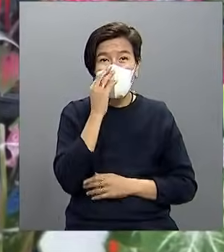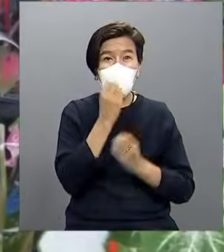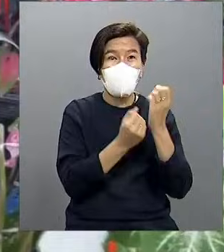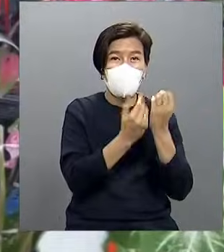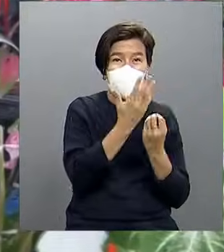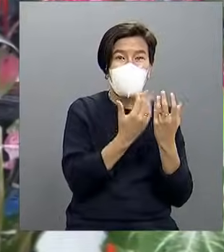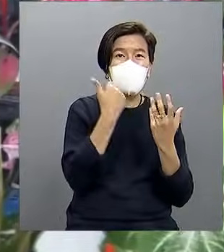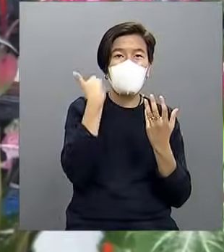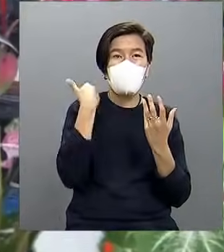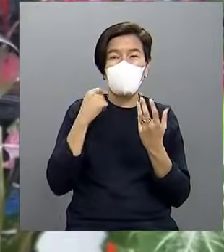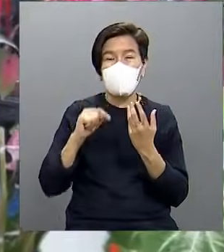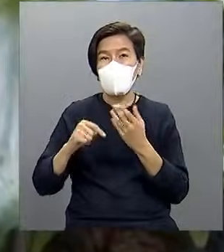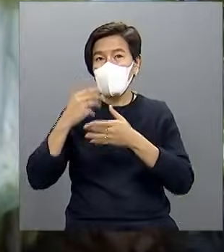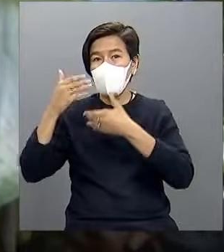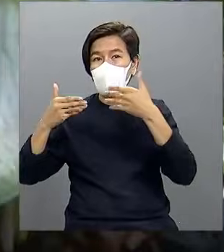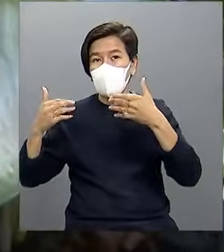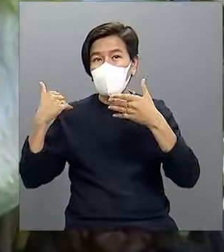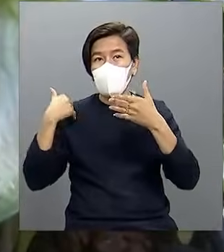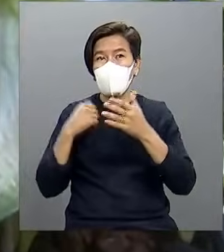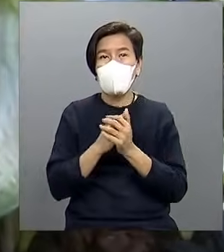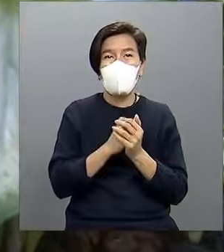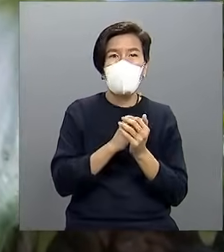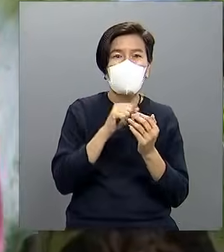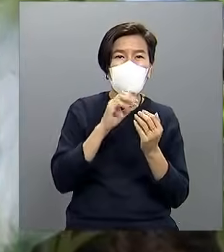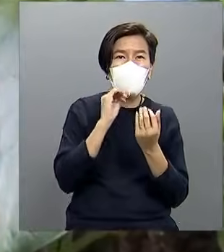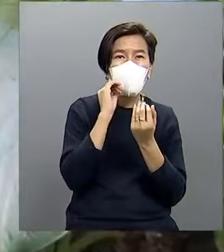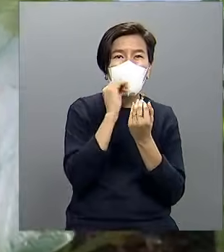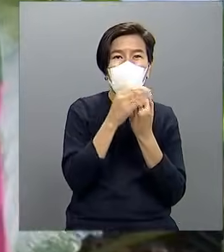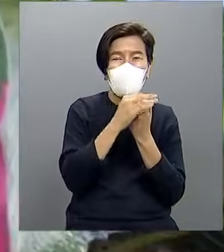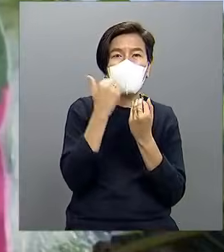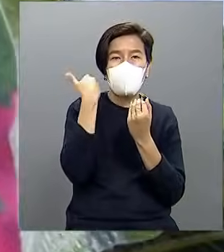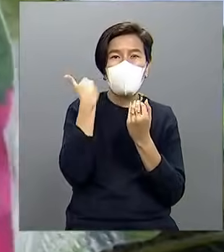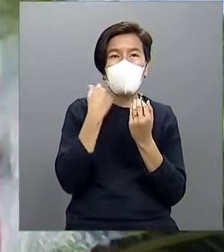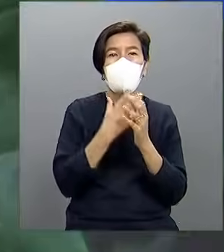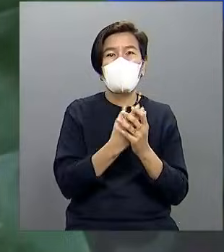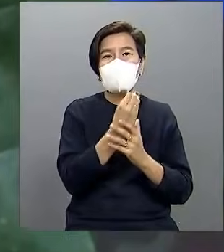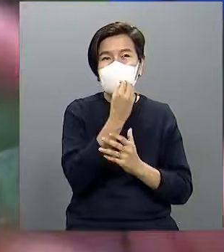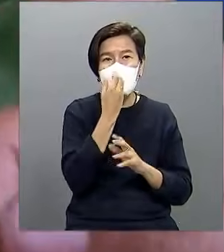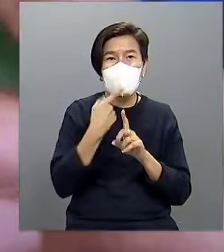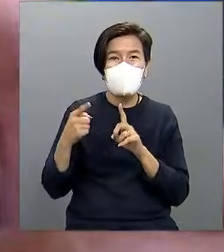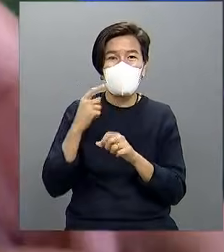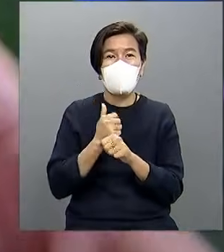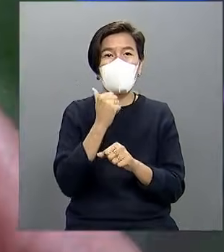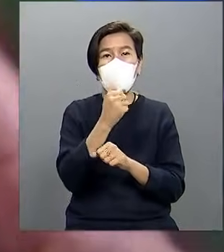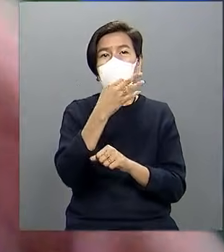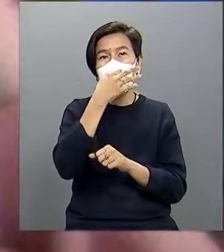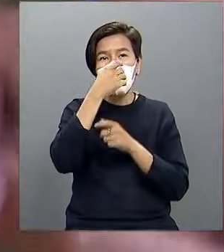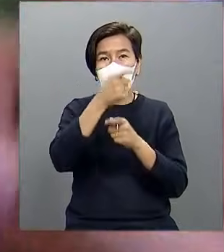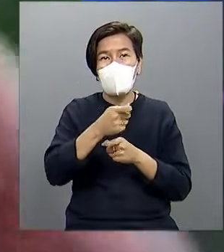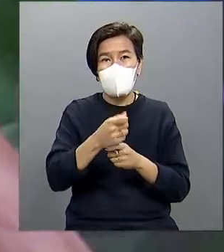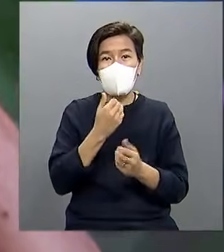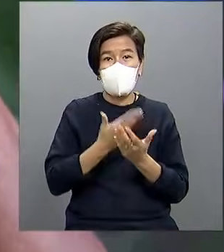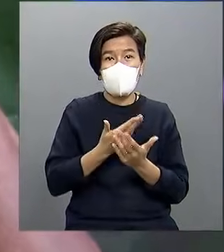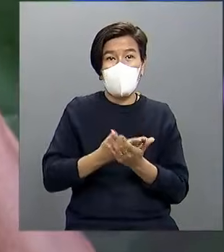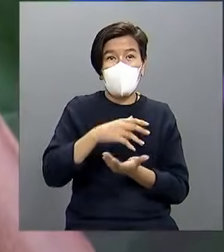ยังมีไม้ผลขายด้วยค่ะเพราะว่าต้นไม้ประเภทนี้เนี่ยเป็นพันไม้หลักทำกำไรให้กับเกษตรกรนะคะก็ได้รับความนิยมจากผู้ม